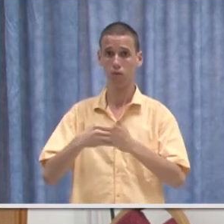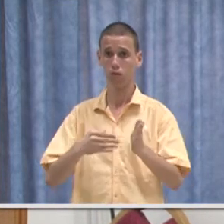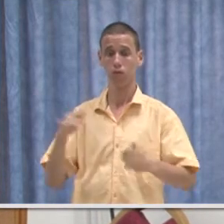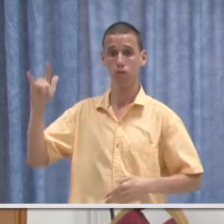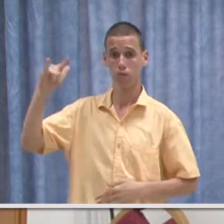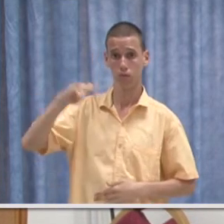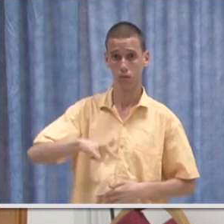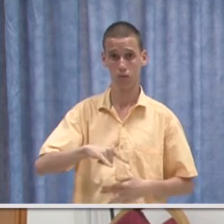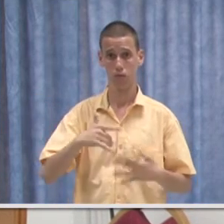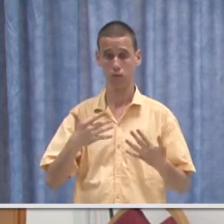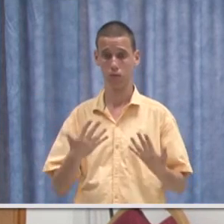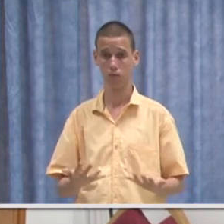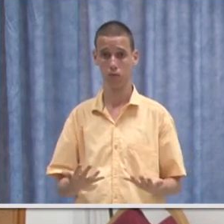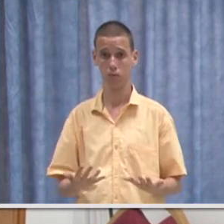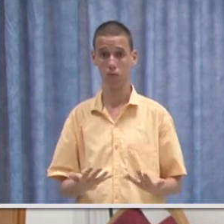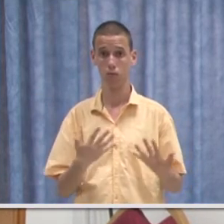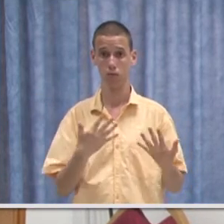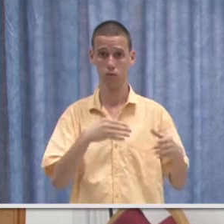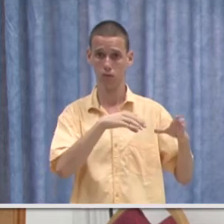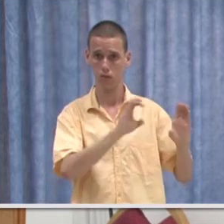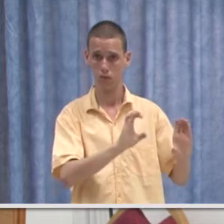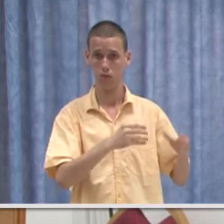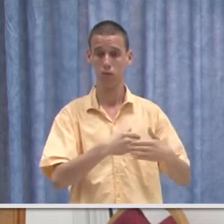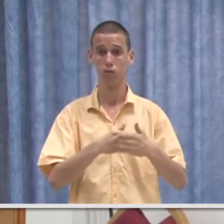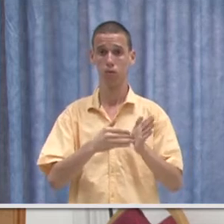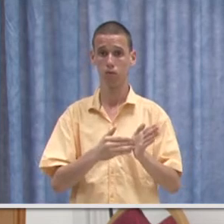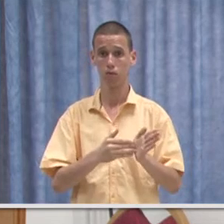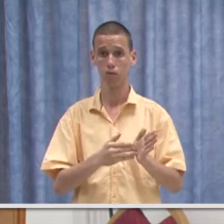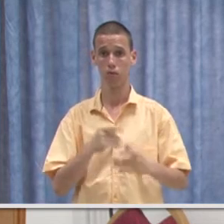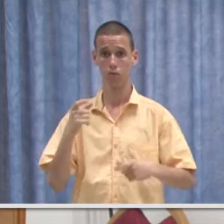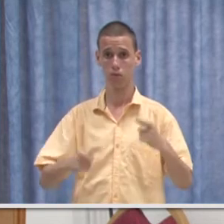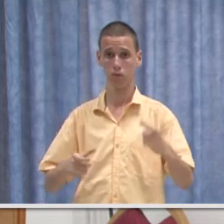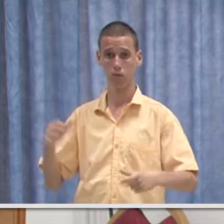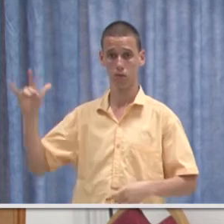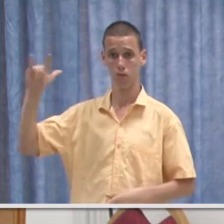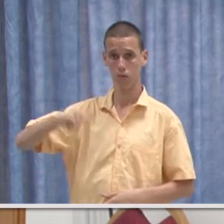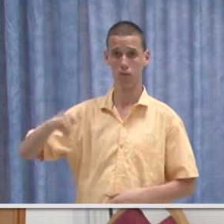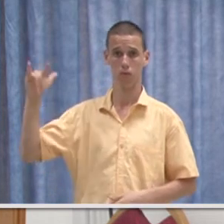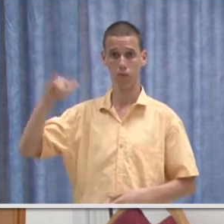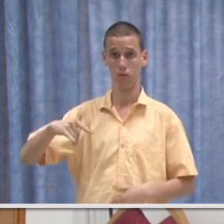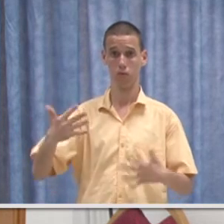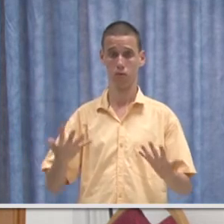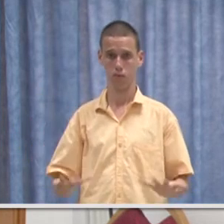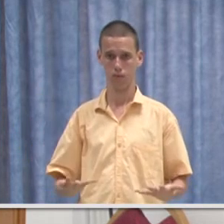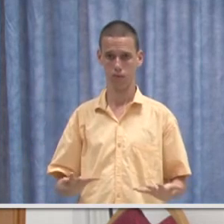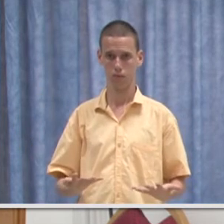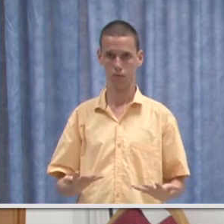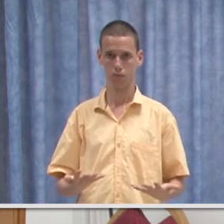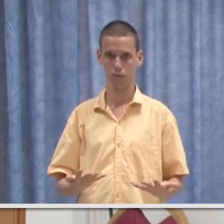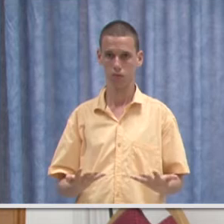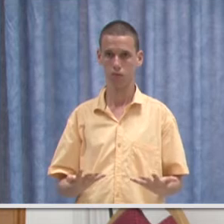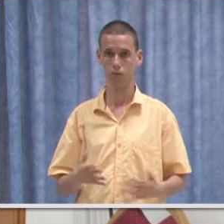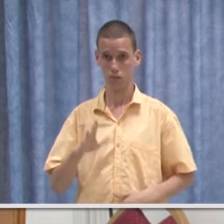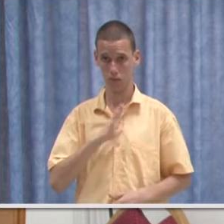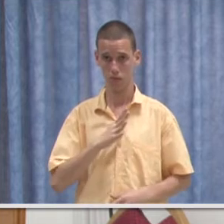de CCL, si vous commencez vers CCL, ou bonne visite, pour même bonne du monde qui CCL ou qui gagne stranded dans l'étranger, on